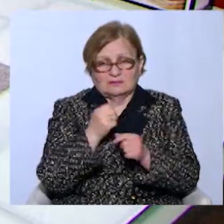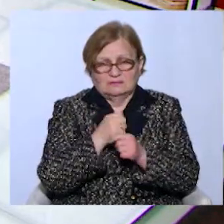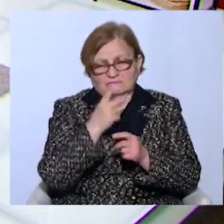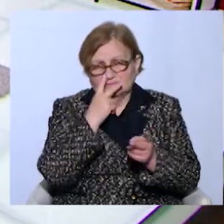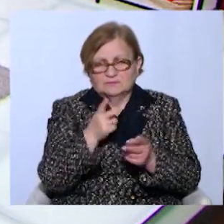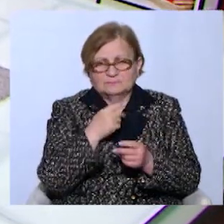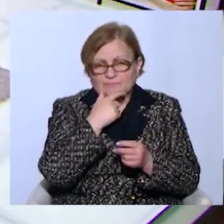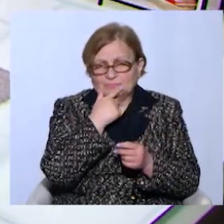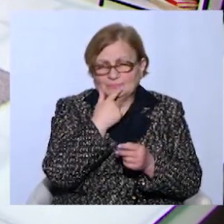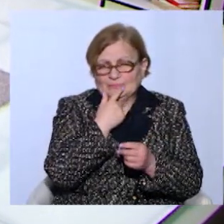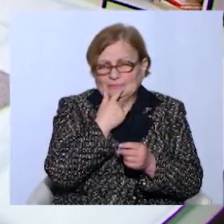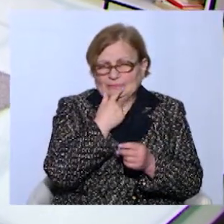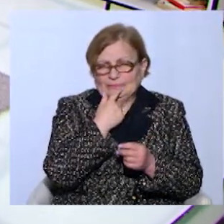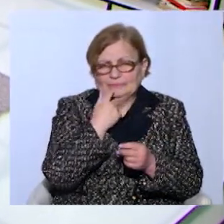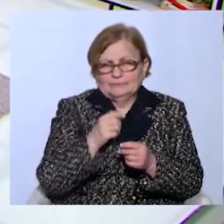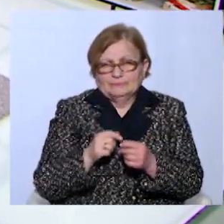მოდი